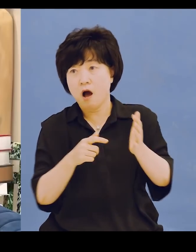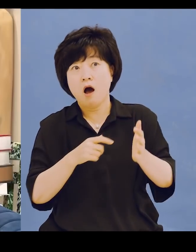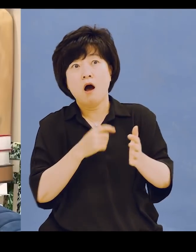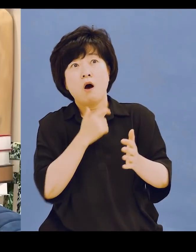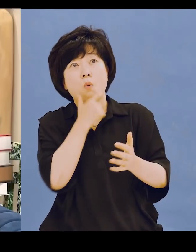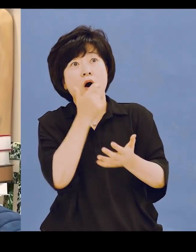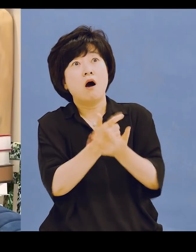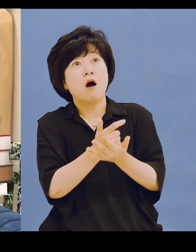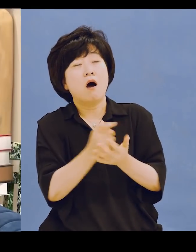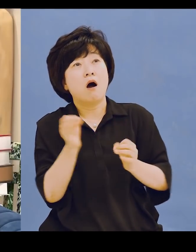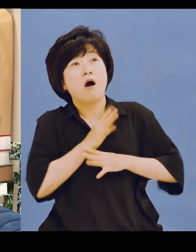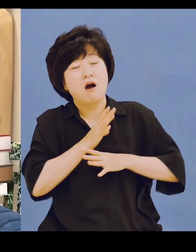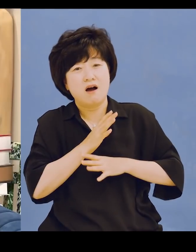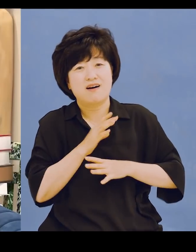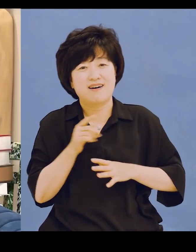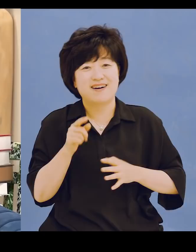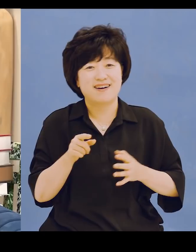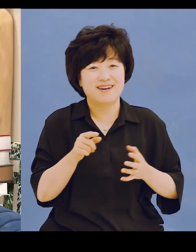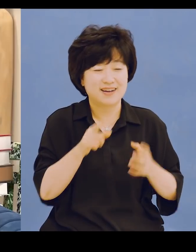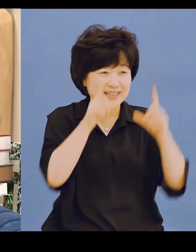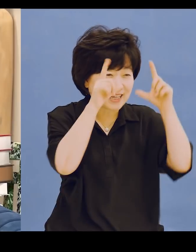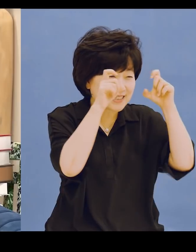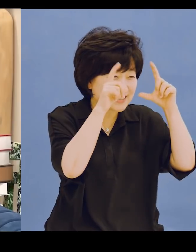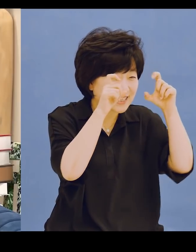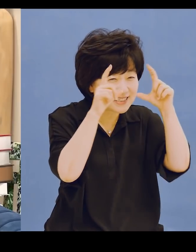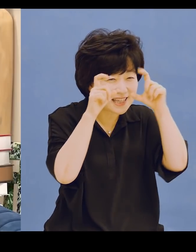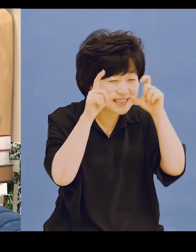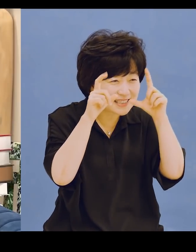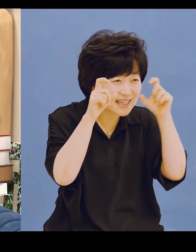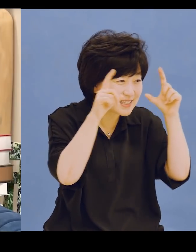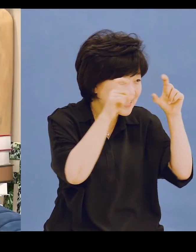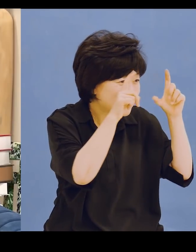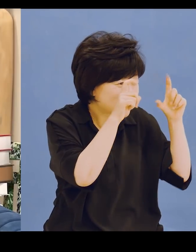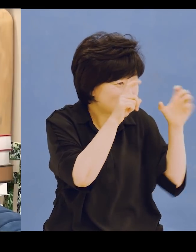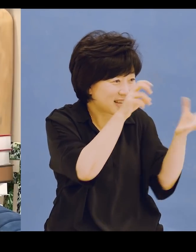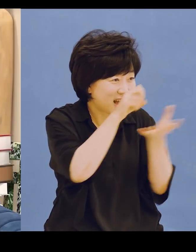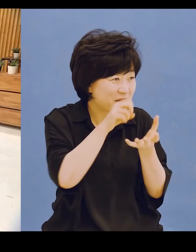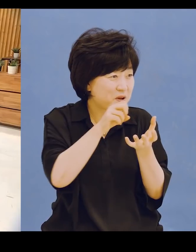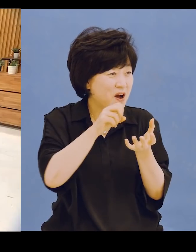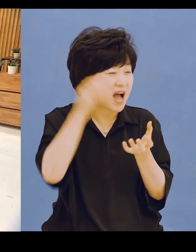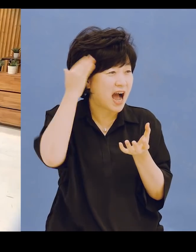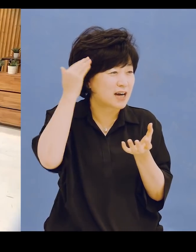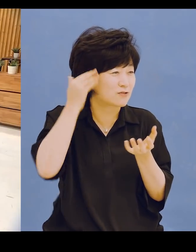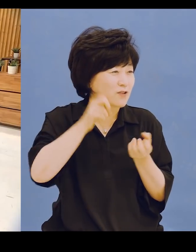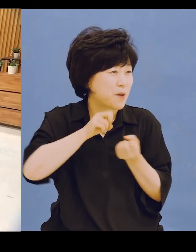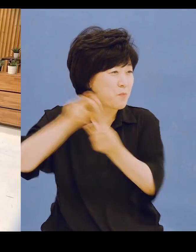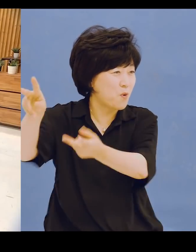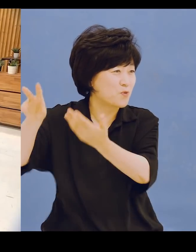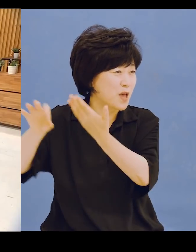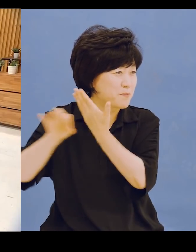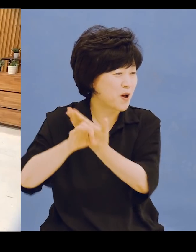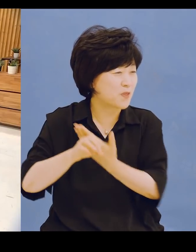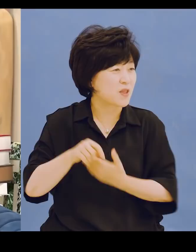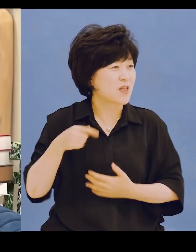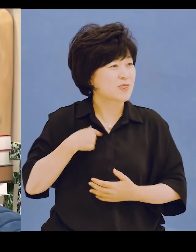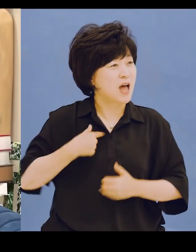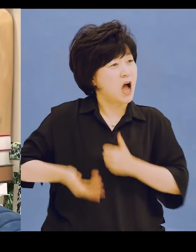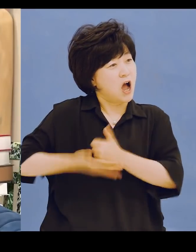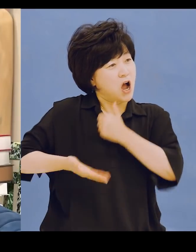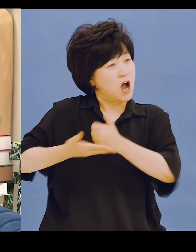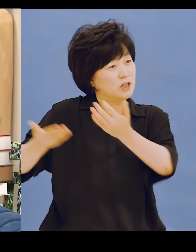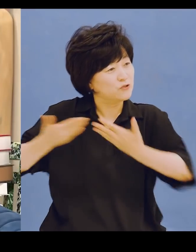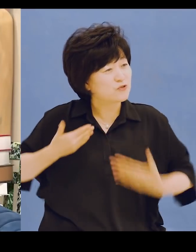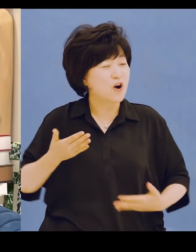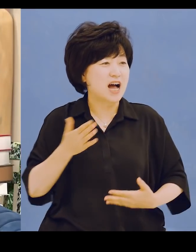왜? 찍으면서 이런 생각했죠. 이 사진을 한국에다 보내면 나를 위대한 선교사로 그러겠지. 나를 훌륭한 선교사로 그러겠지. 이